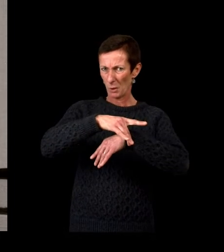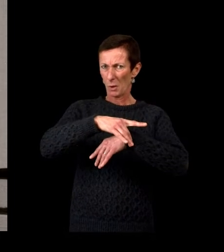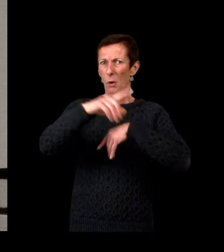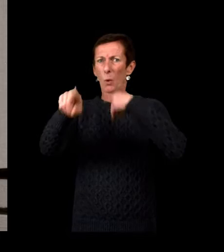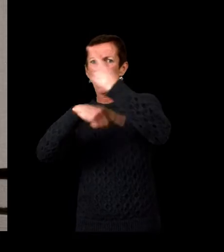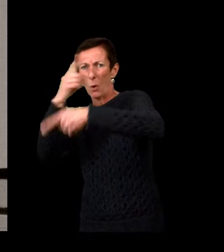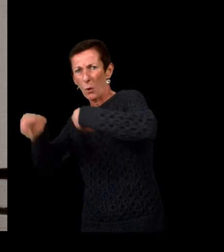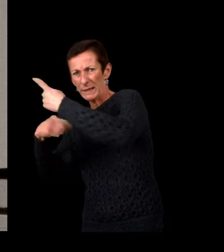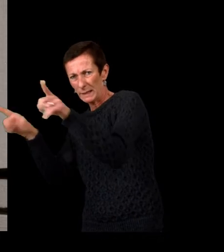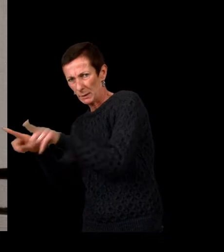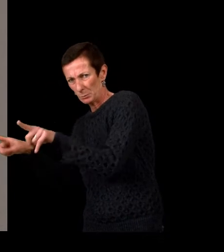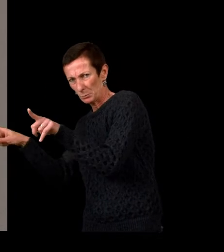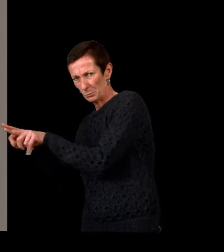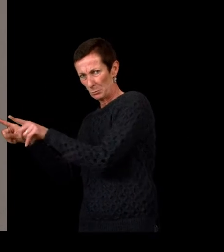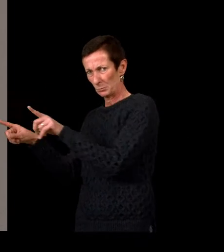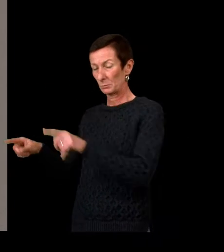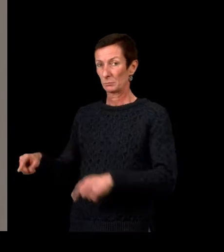c'est sûr.